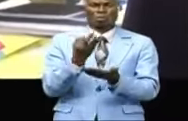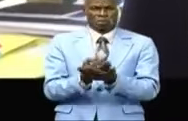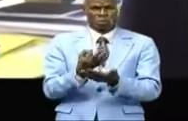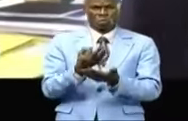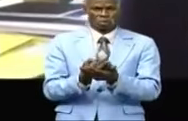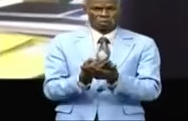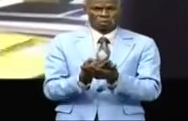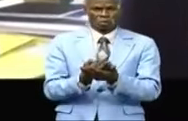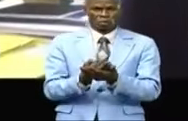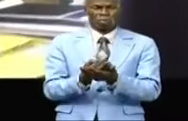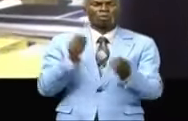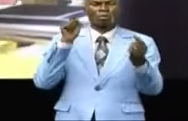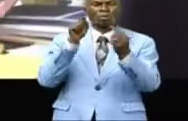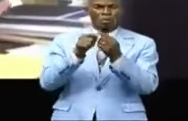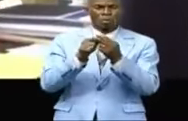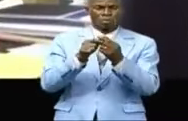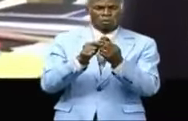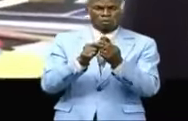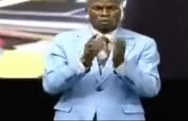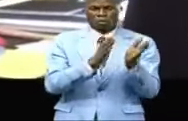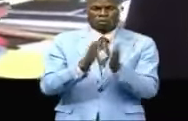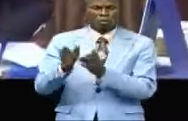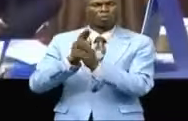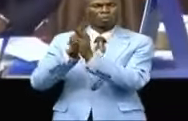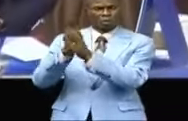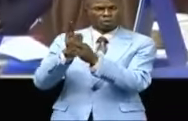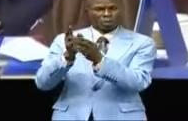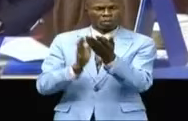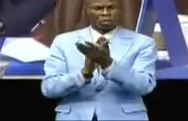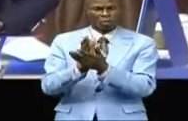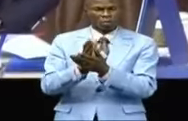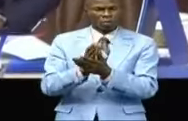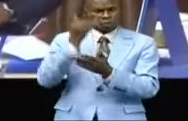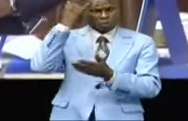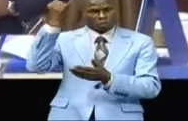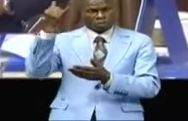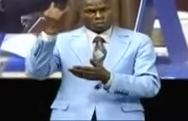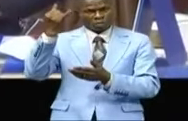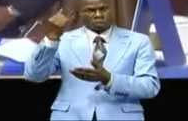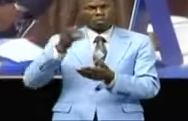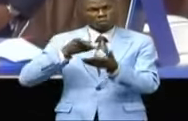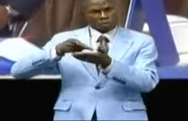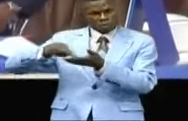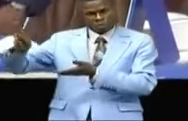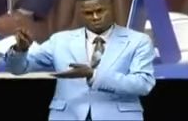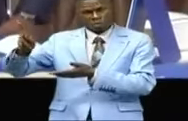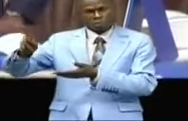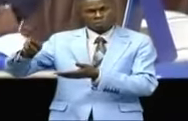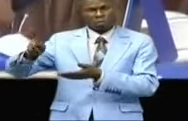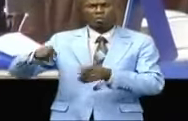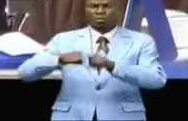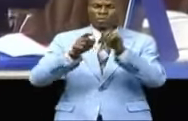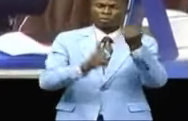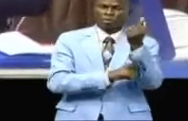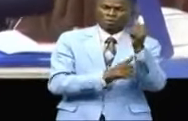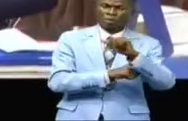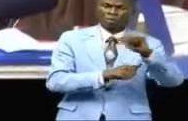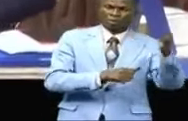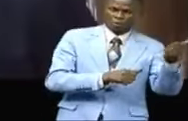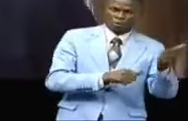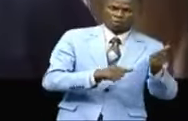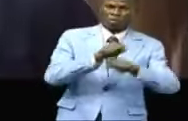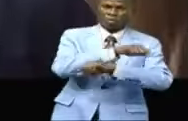finances avait pour but de dresser un état des lieux, des options visant le remboursement des déposants et d'autres créanciers de